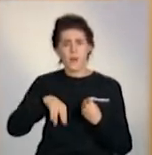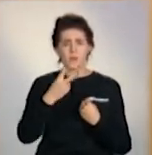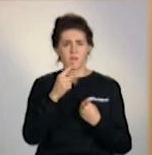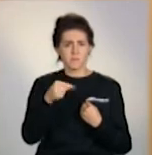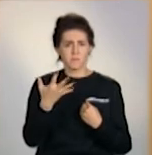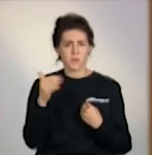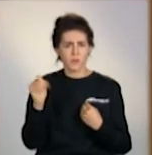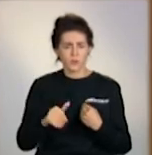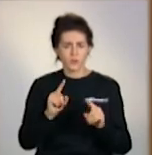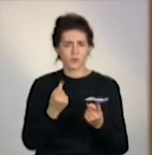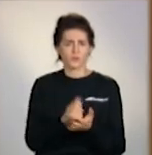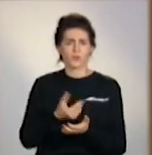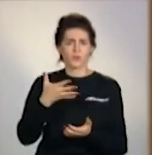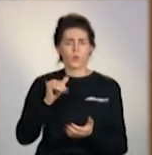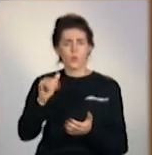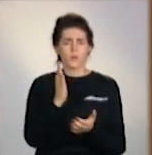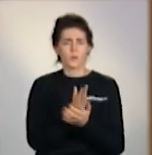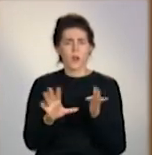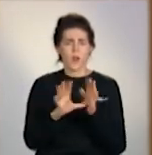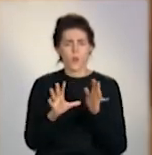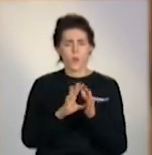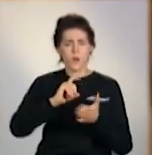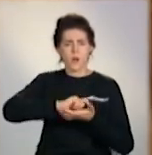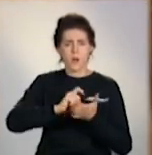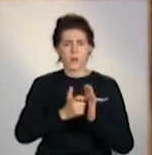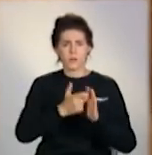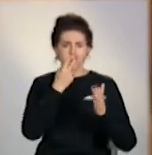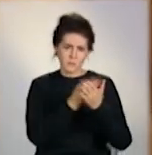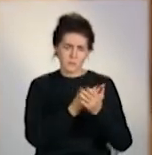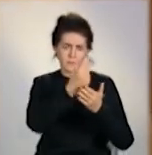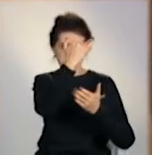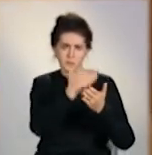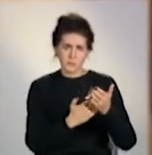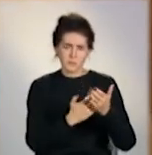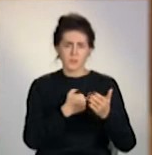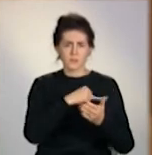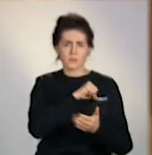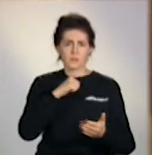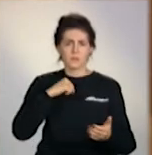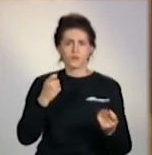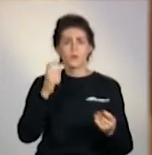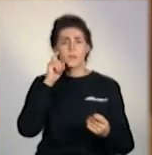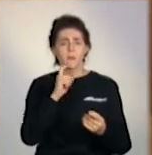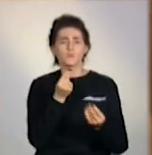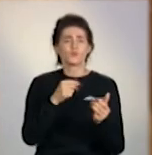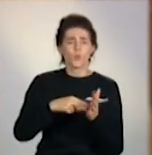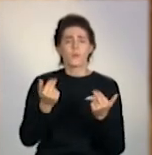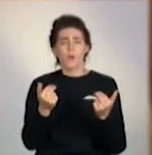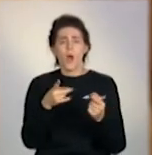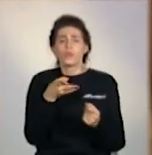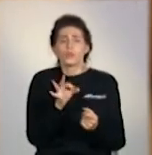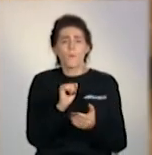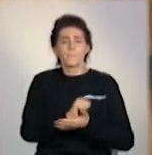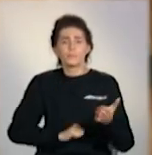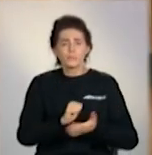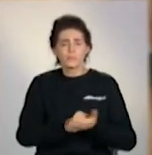2500 насчитали. У них в электронном кабинете захожу, смотрю, сколько мне начислено. И все. Ну, в целом, да, цифры-то понятны. За